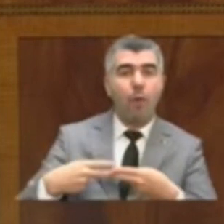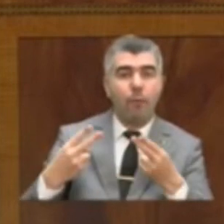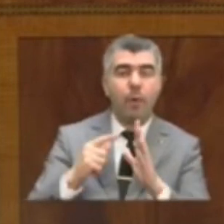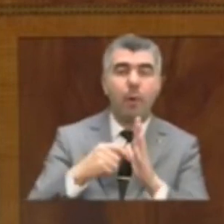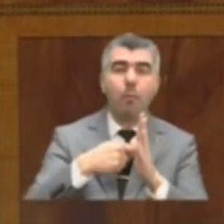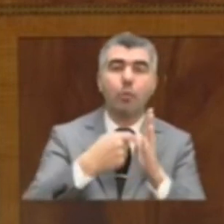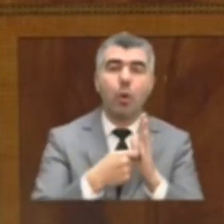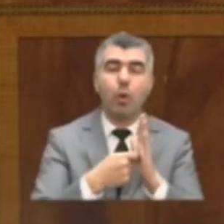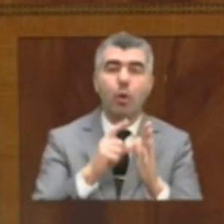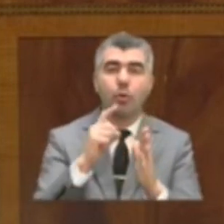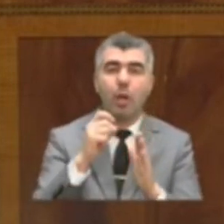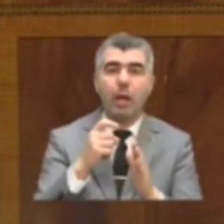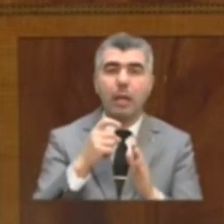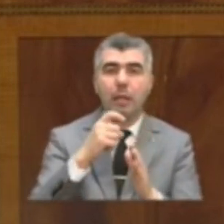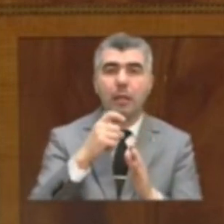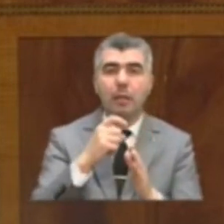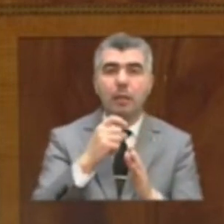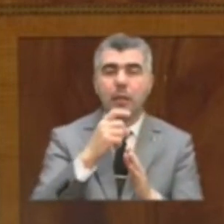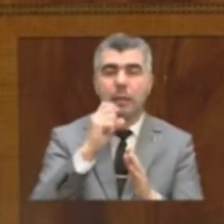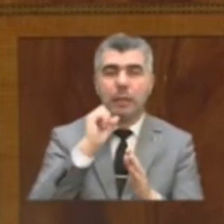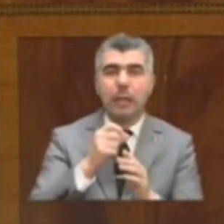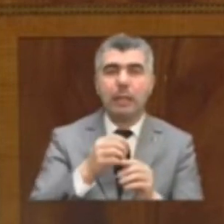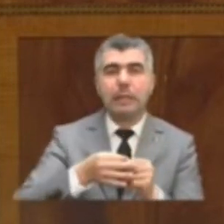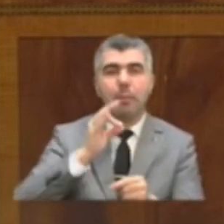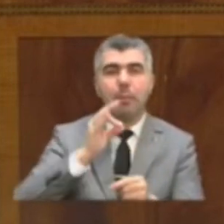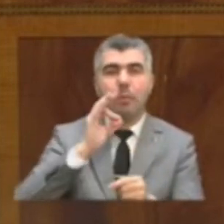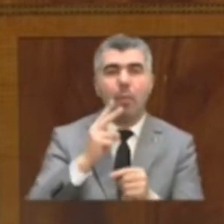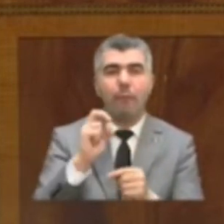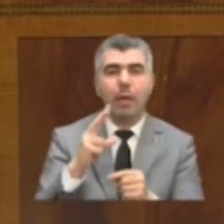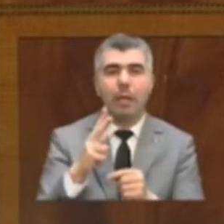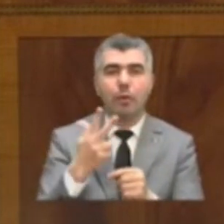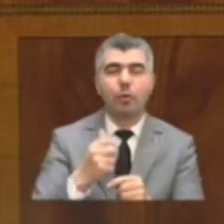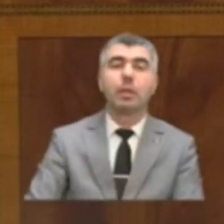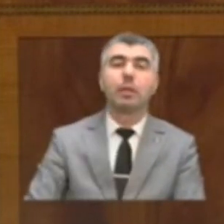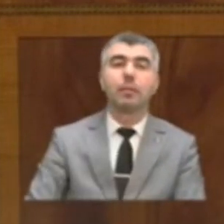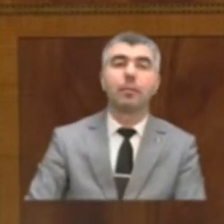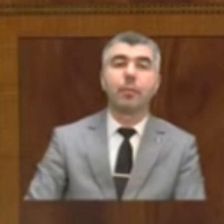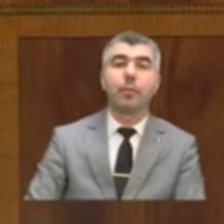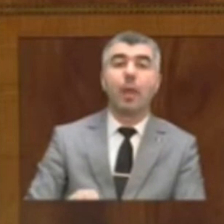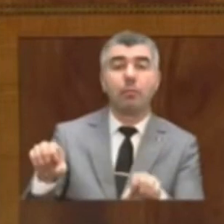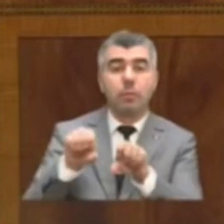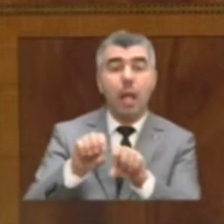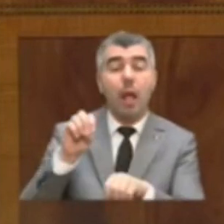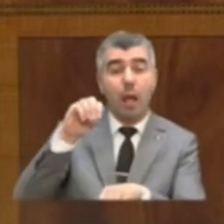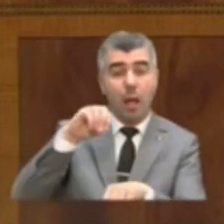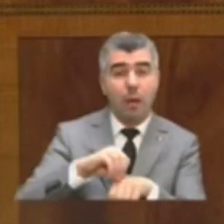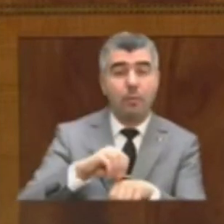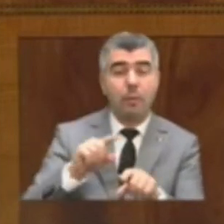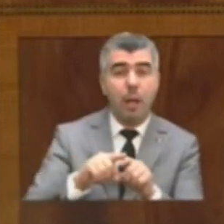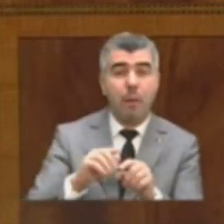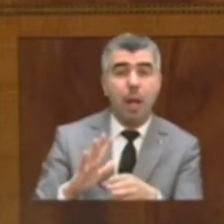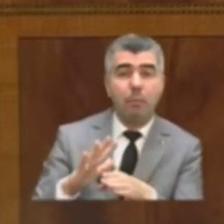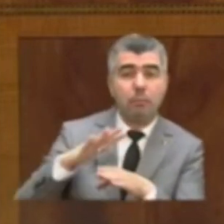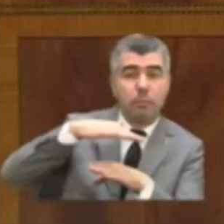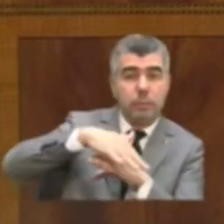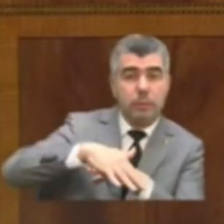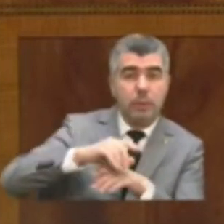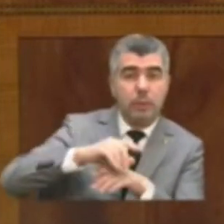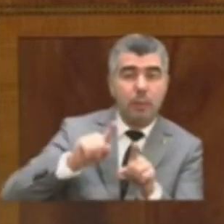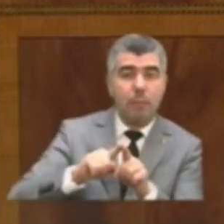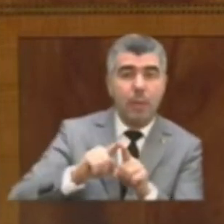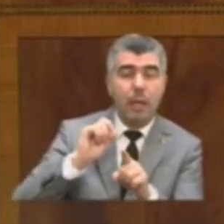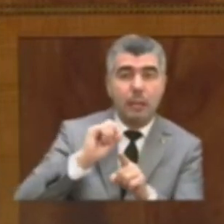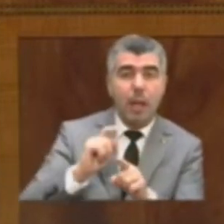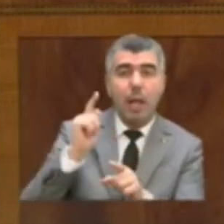غشت 2023. عندنا كذلك مشروع الربط بين سد واد المخازن وسد دار